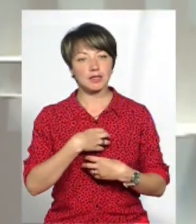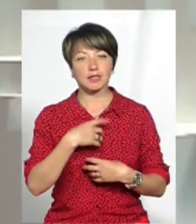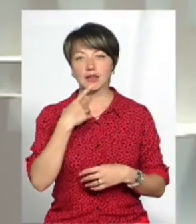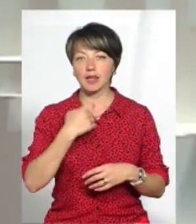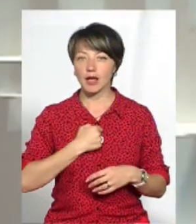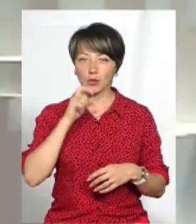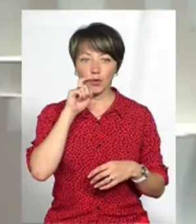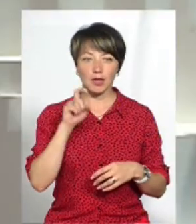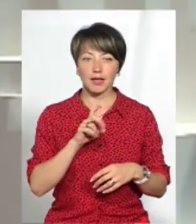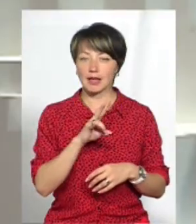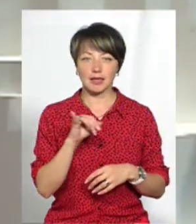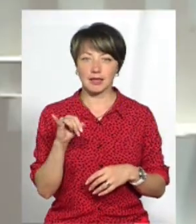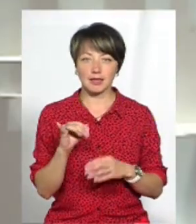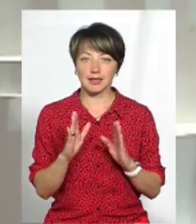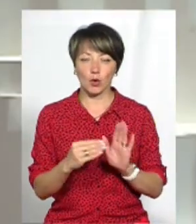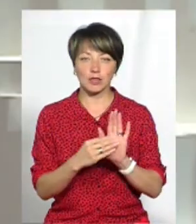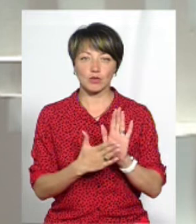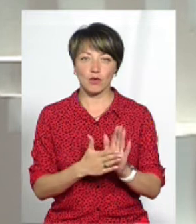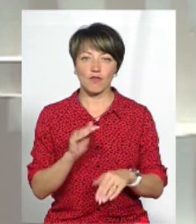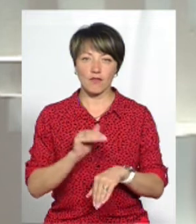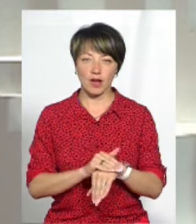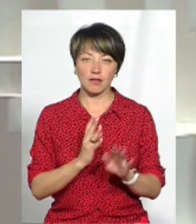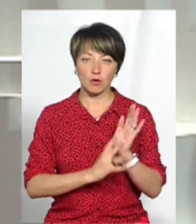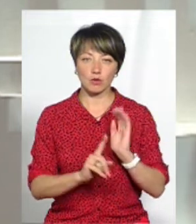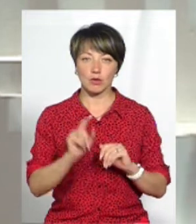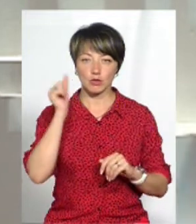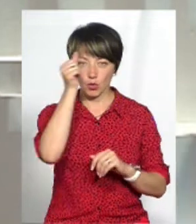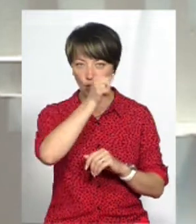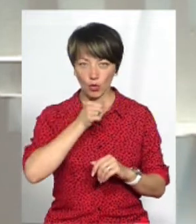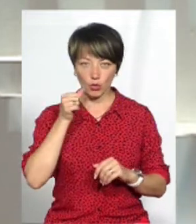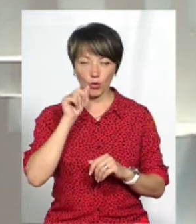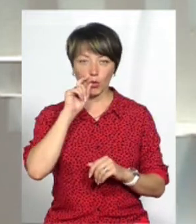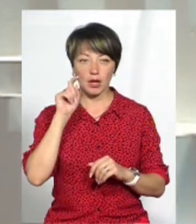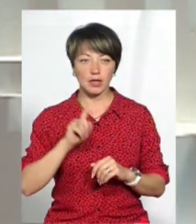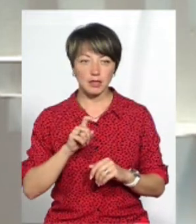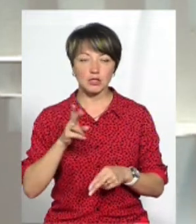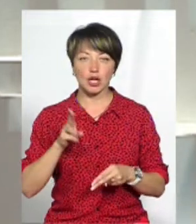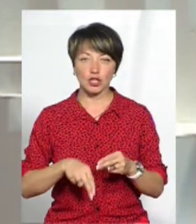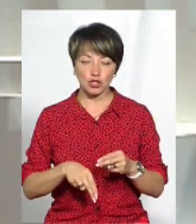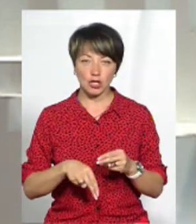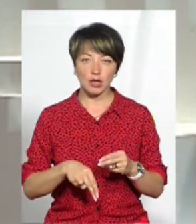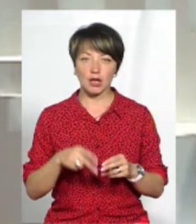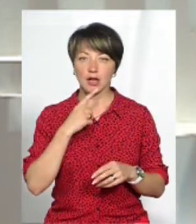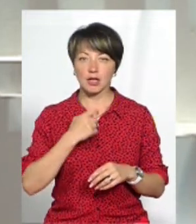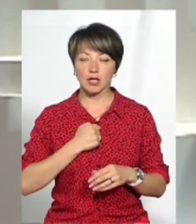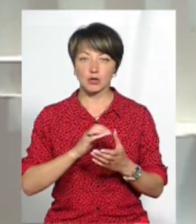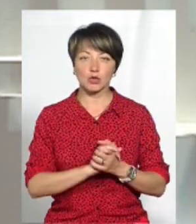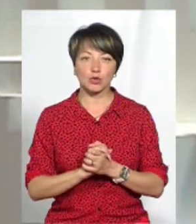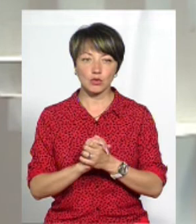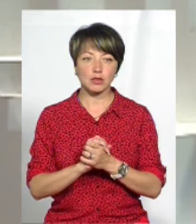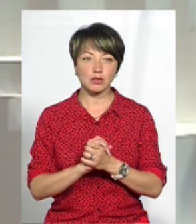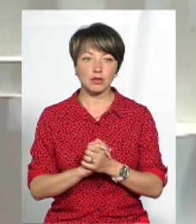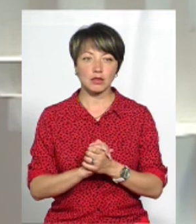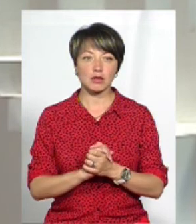Україною? Так або ні? Ні, я тільки констатую факт. З 91-го року Україна закінчила Радянський Союз